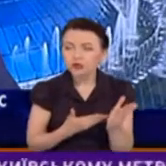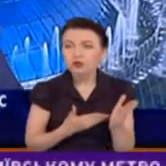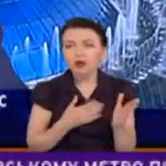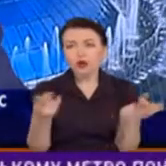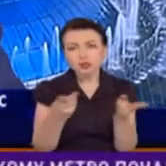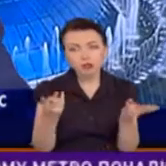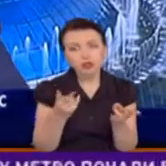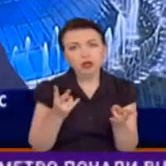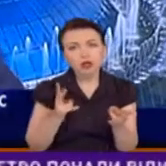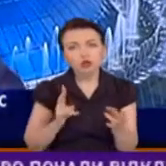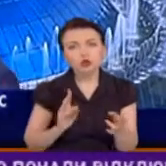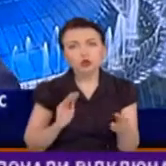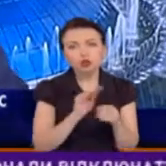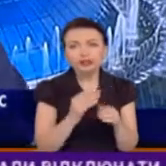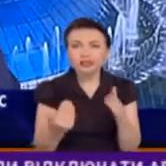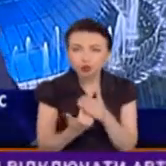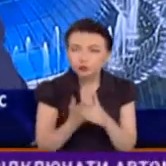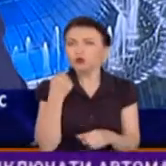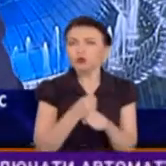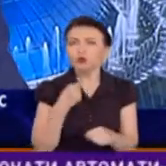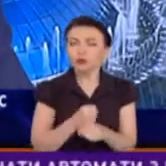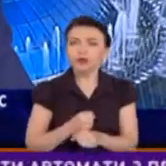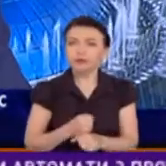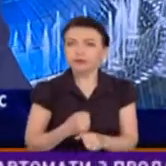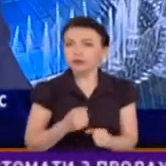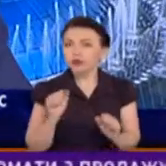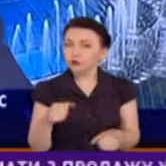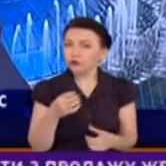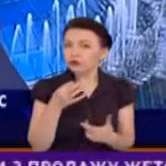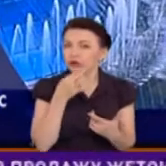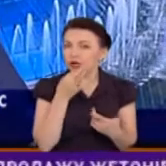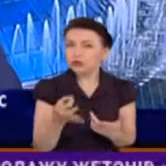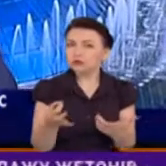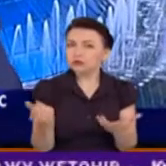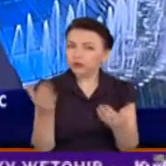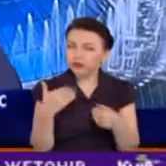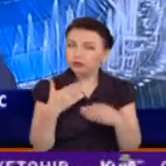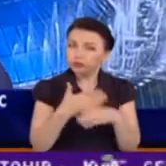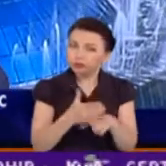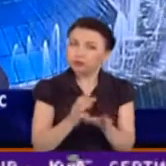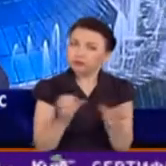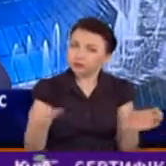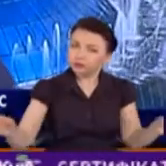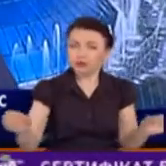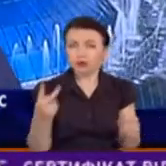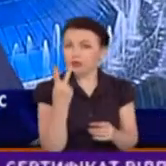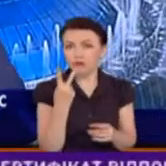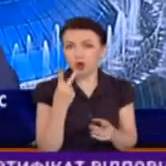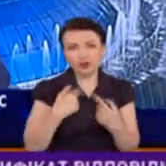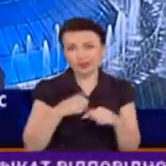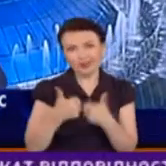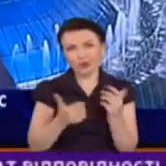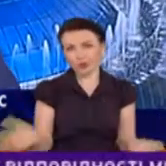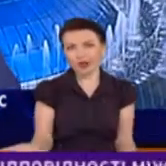долучитися до нової розробки? От ви правильно кажете, що давайте там дробити чи якось конкуренцію, тому що дві організації – це не є конкуренція.